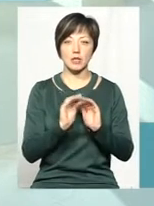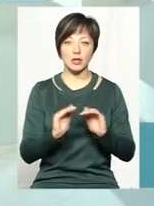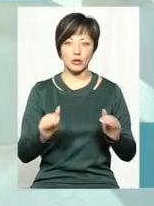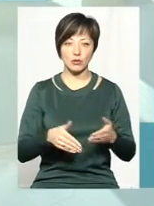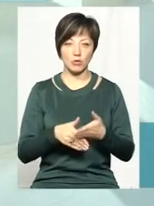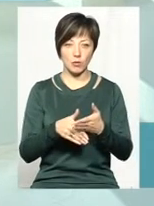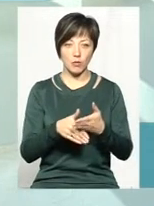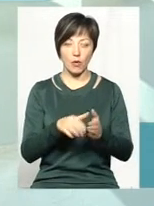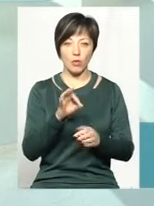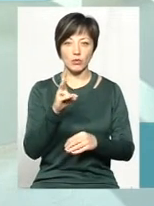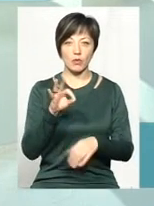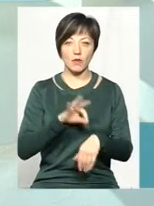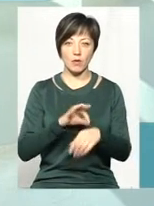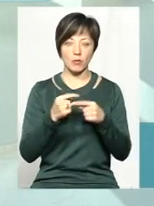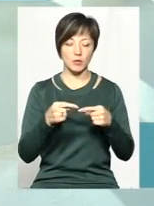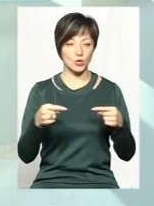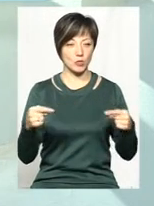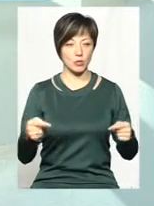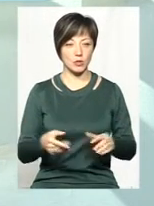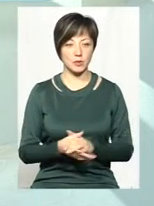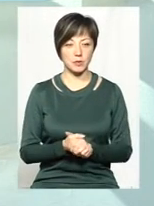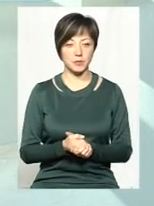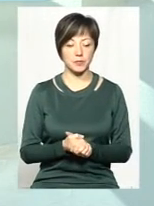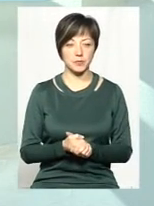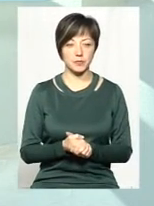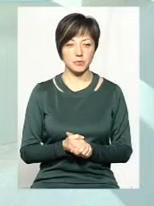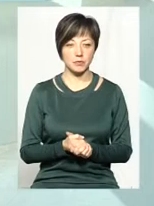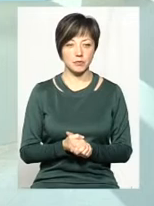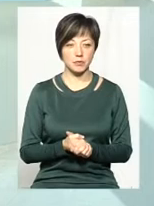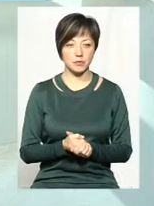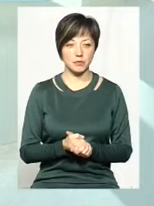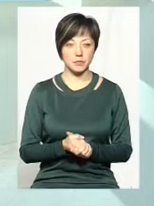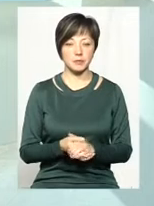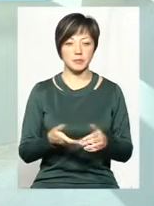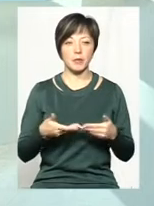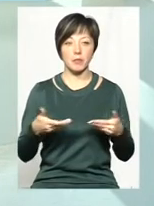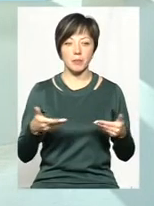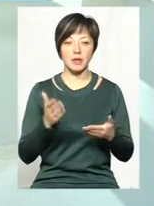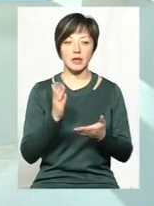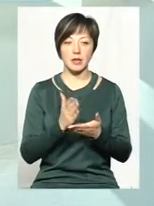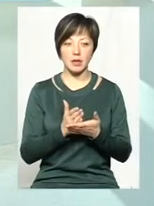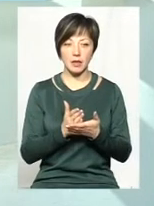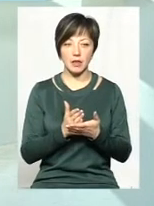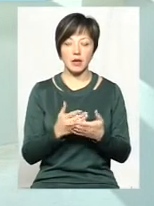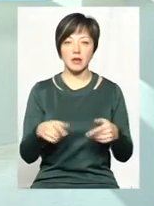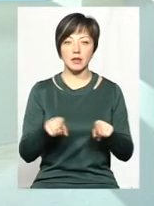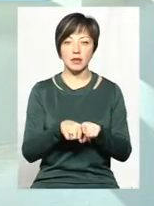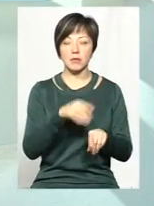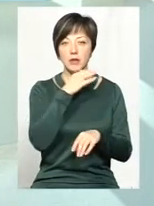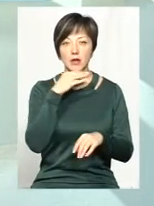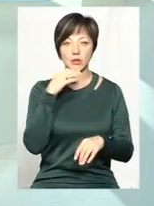допомогу онкохворим і тому подібне. Тобто ми є, а є багато людей,